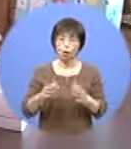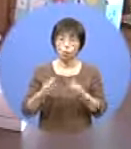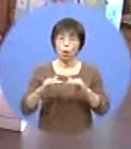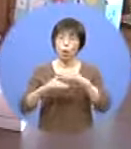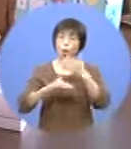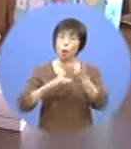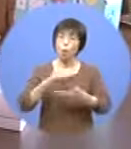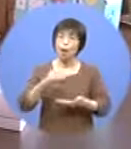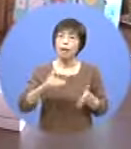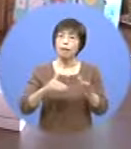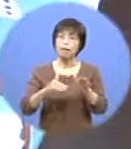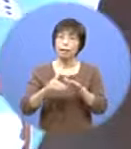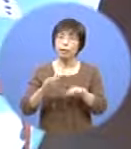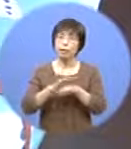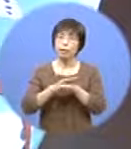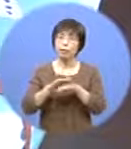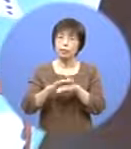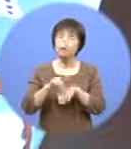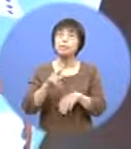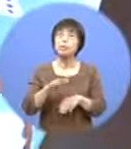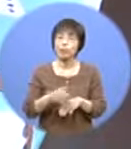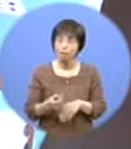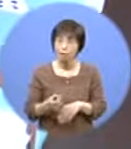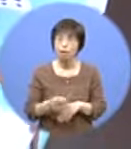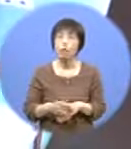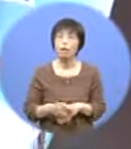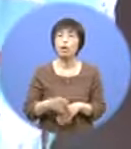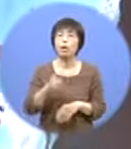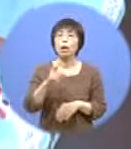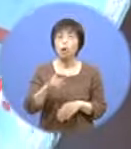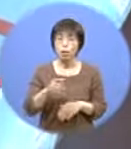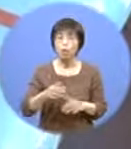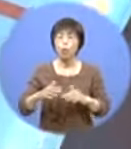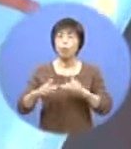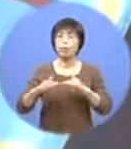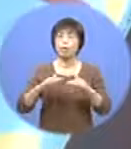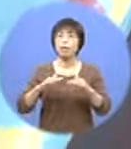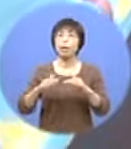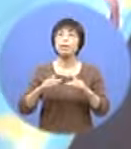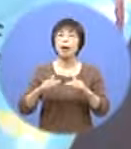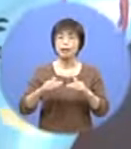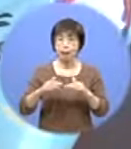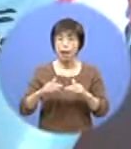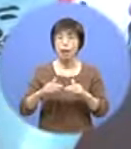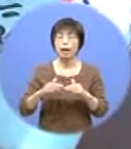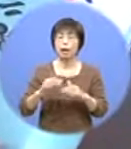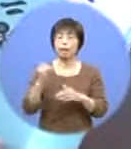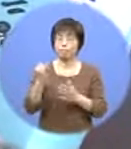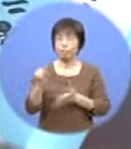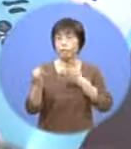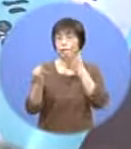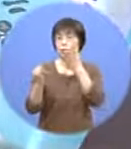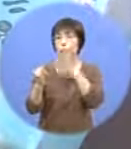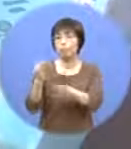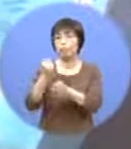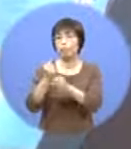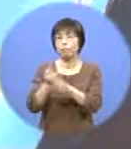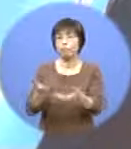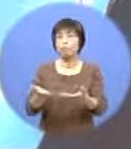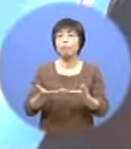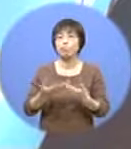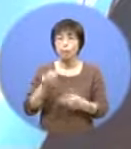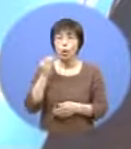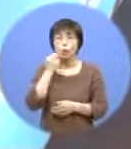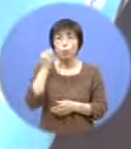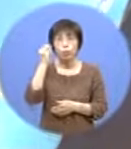っても可愛いですよね、 はい。こちらはデザイナーの大上恵子さんにいらして作っていただいたんですけれども、梅と